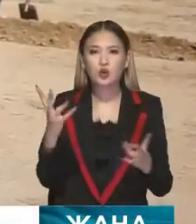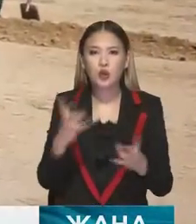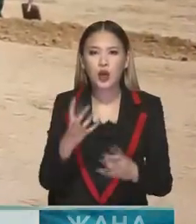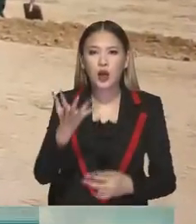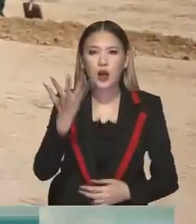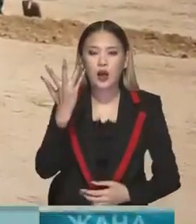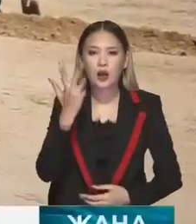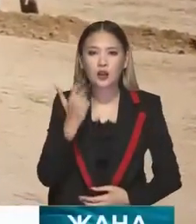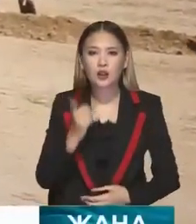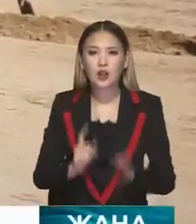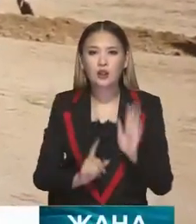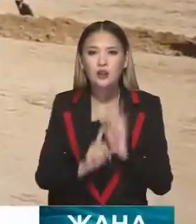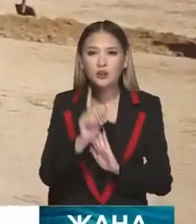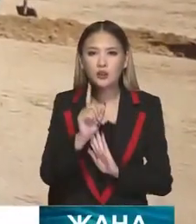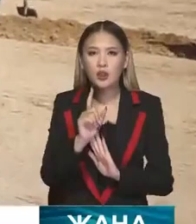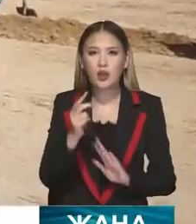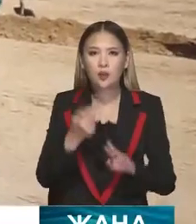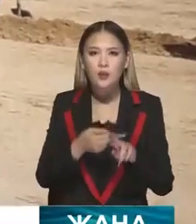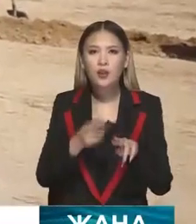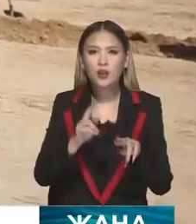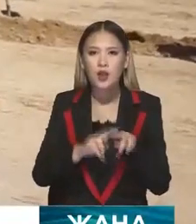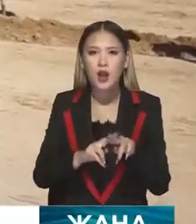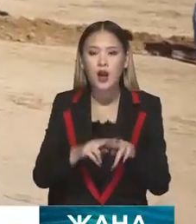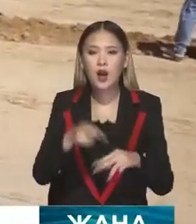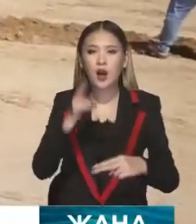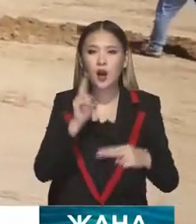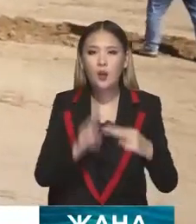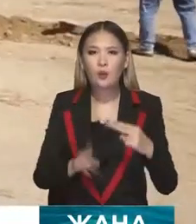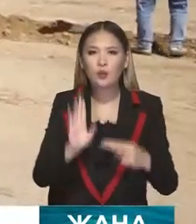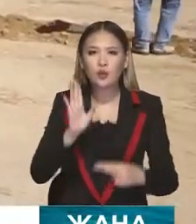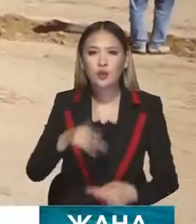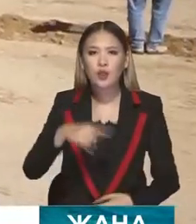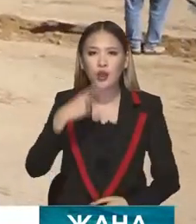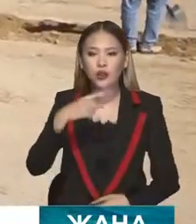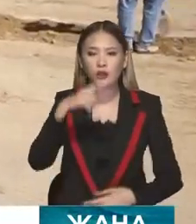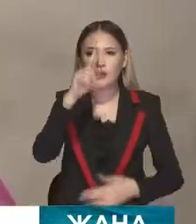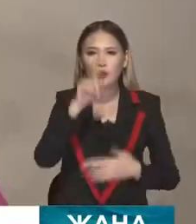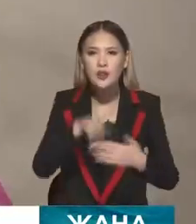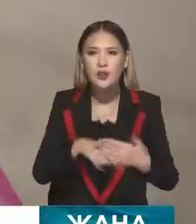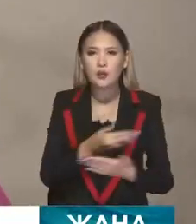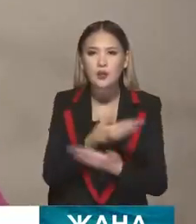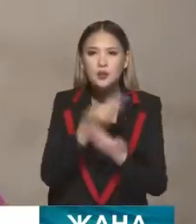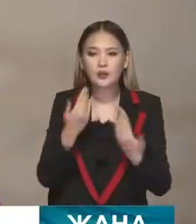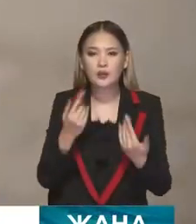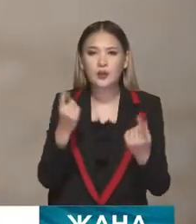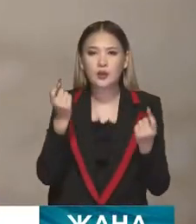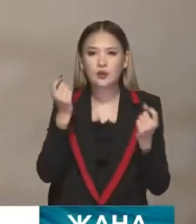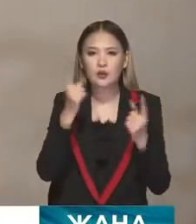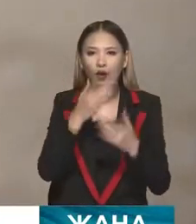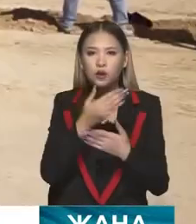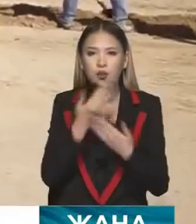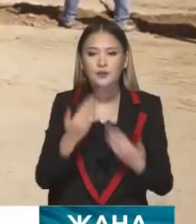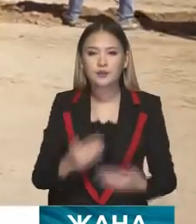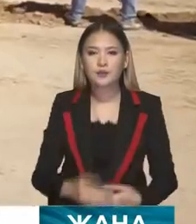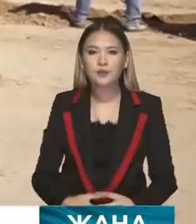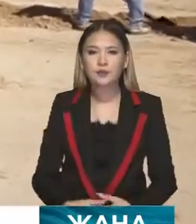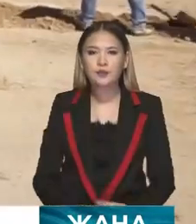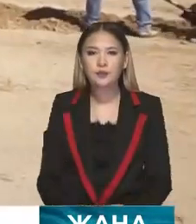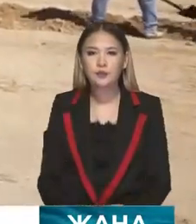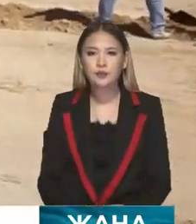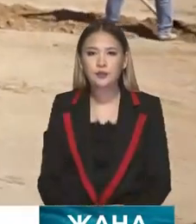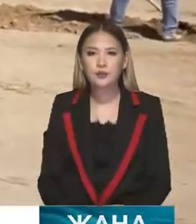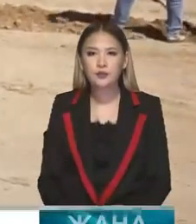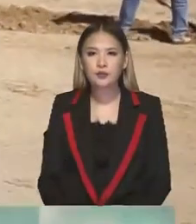Қашанға бұқара шенеуніктердің аяқталады деген сөзіне сене бермек. Әттең. Жұлдыз Тілеухан, Нұрбек